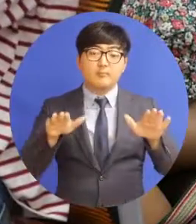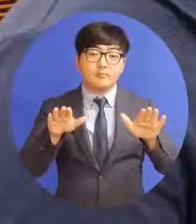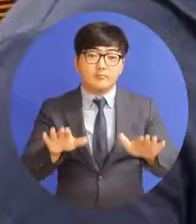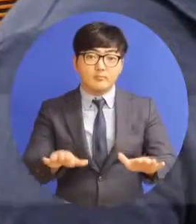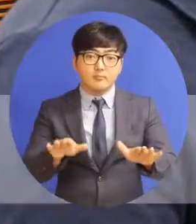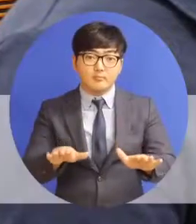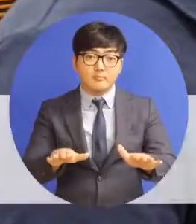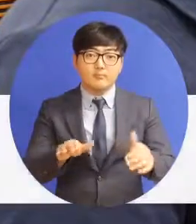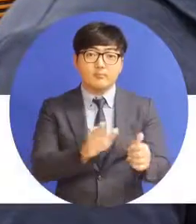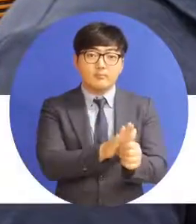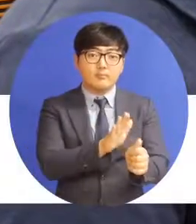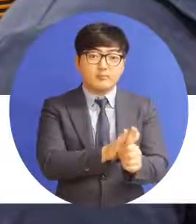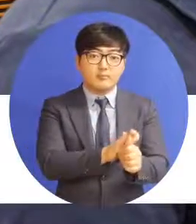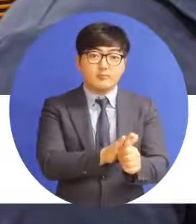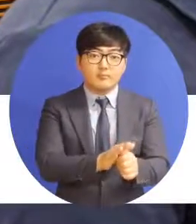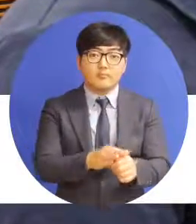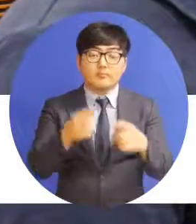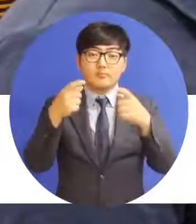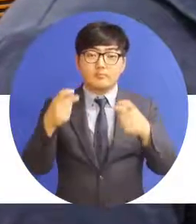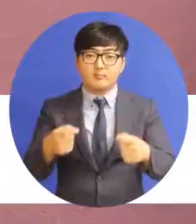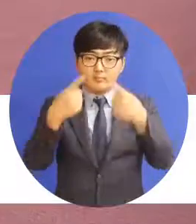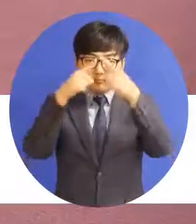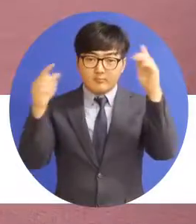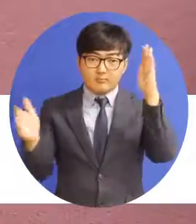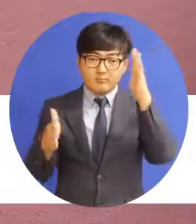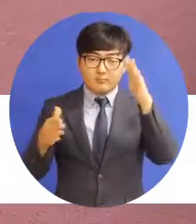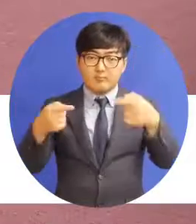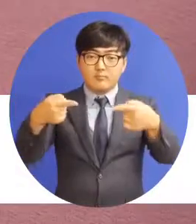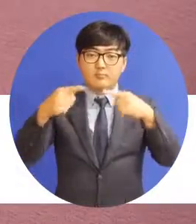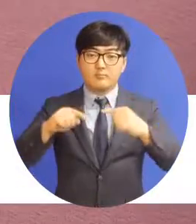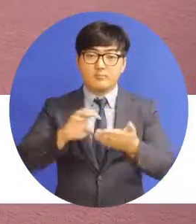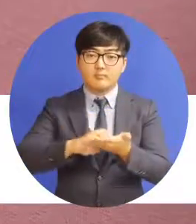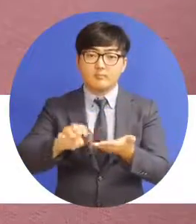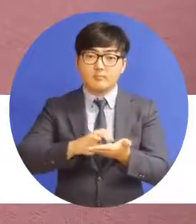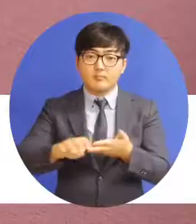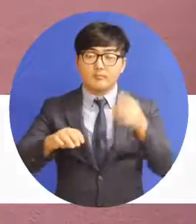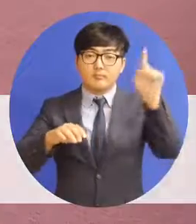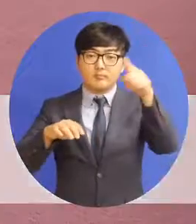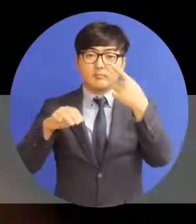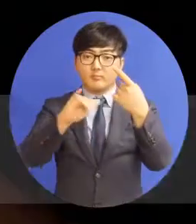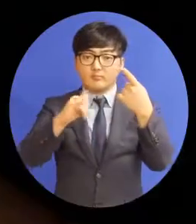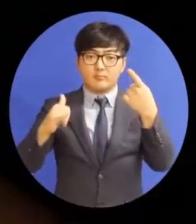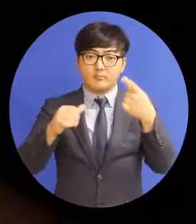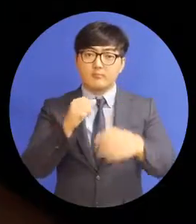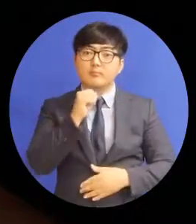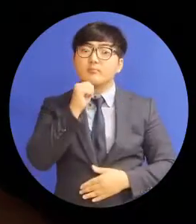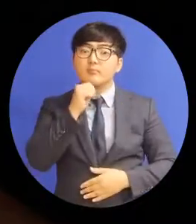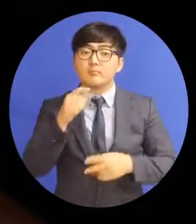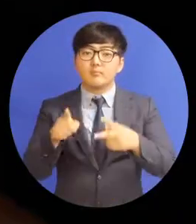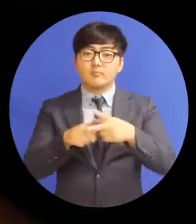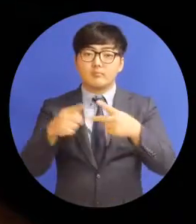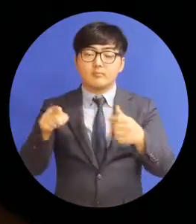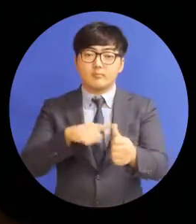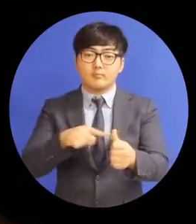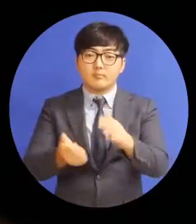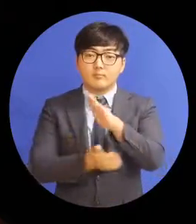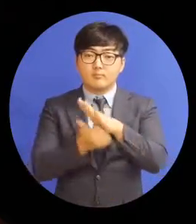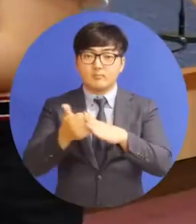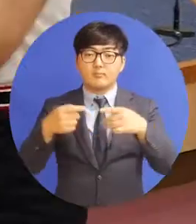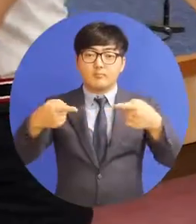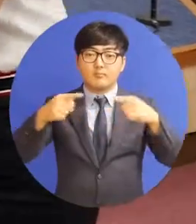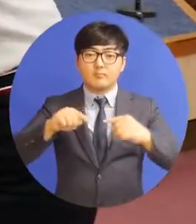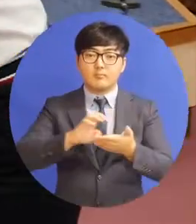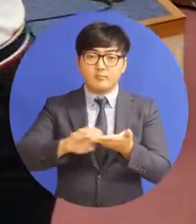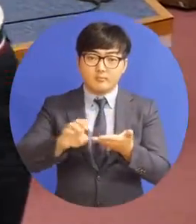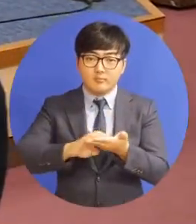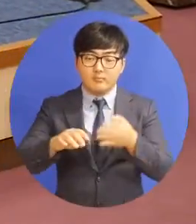실시하는 학습지원 사업은 지역 대학생 학습지원단 100여 명이 참여해 저소득층 및 학습지도 희망 초중학생